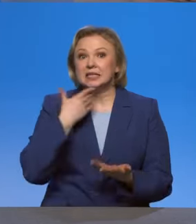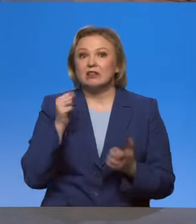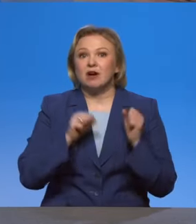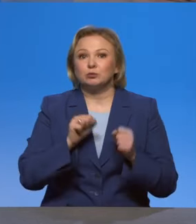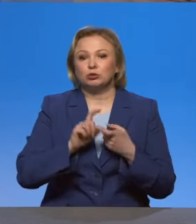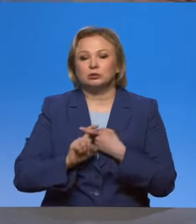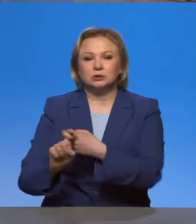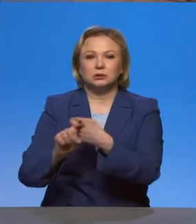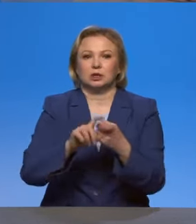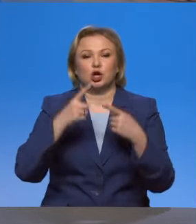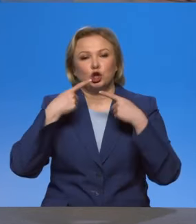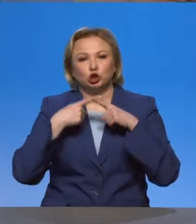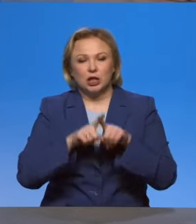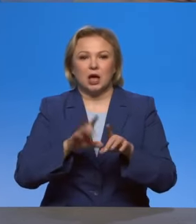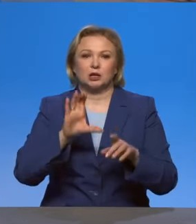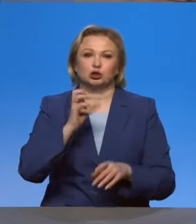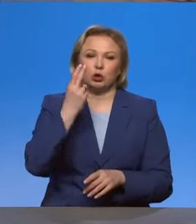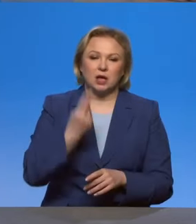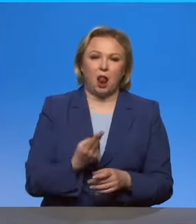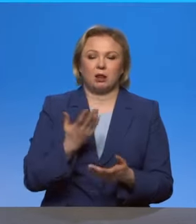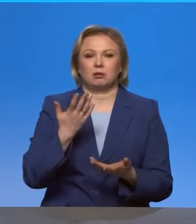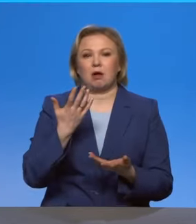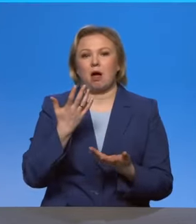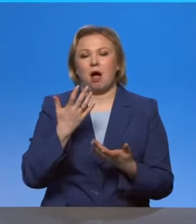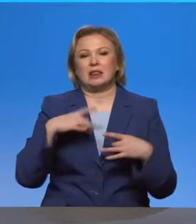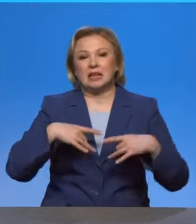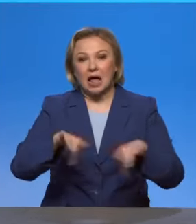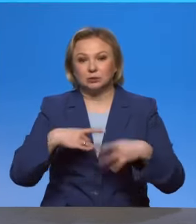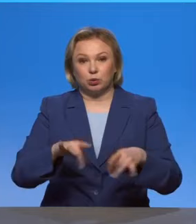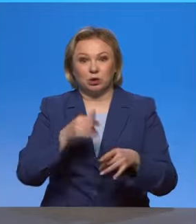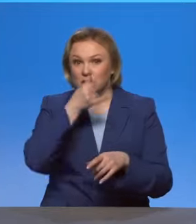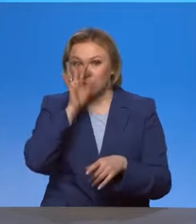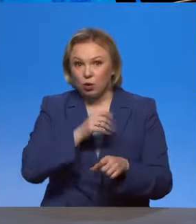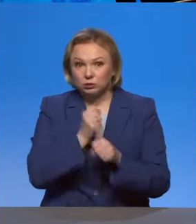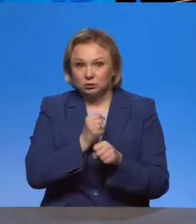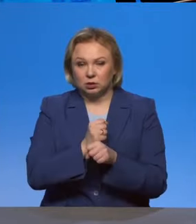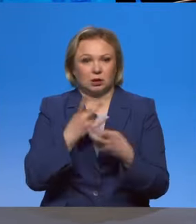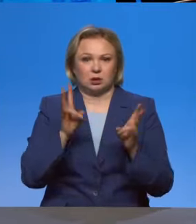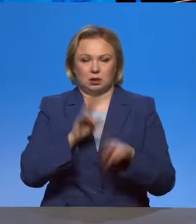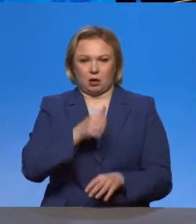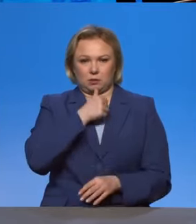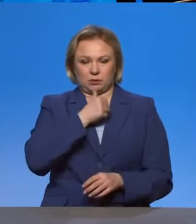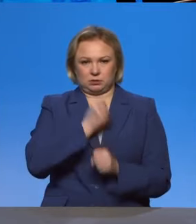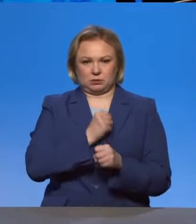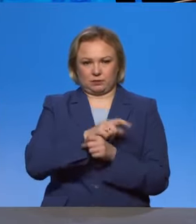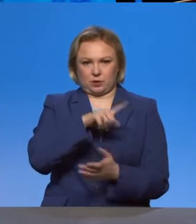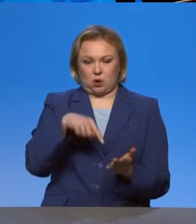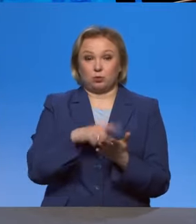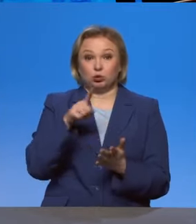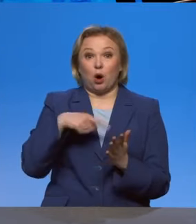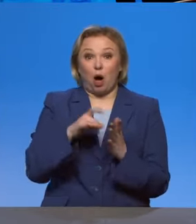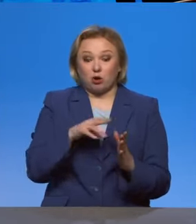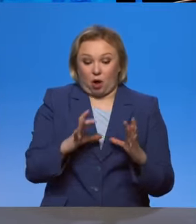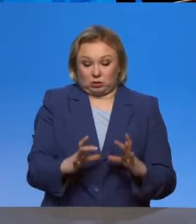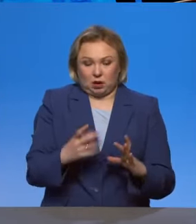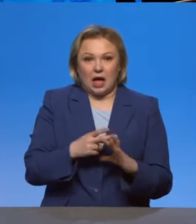инженерную, транспортную инфраструктуру в полном объеме, не нужно пытаться делать город, потому что город... Это только 30% здания, да,